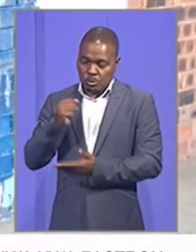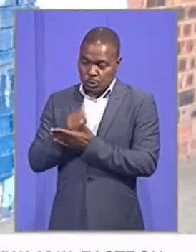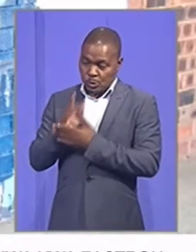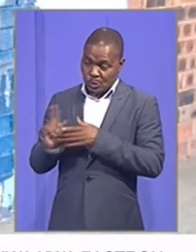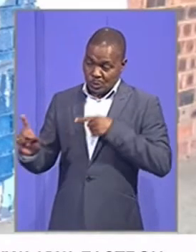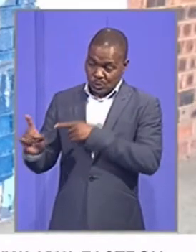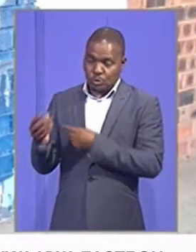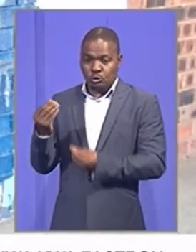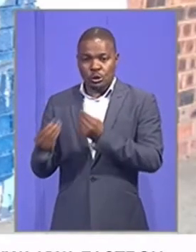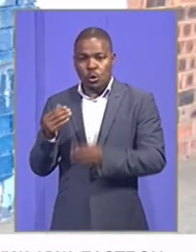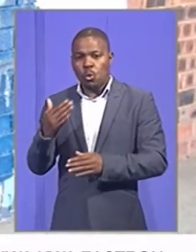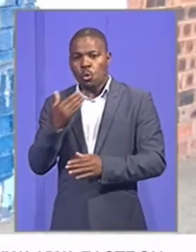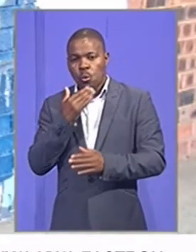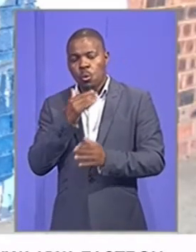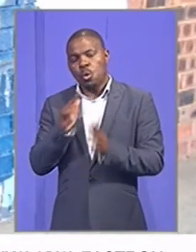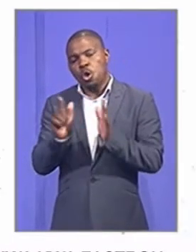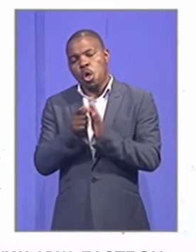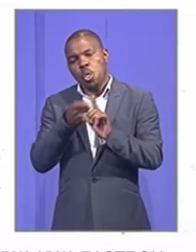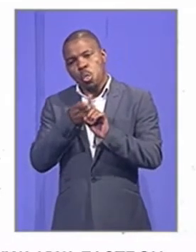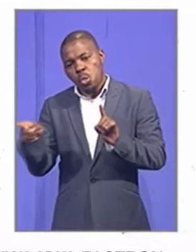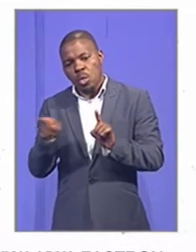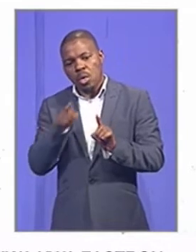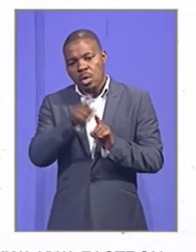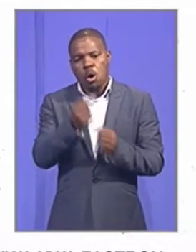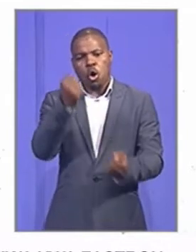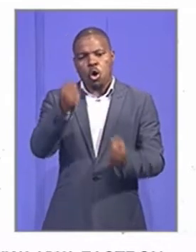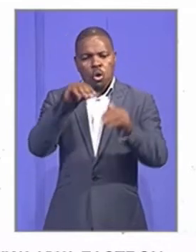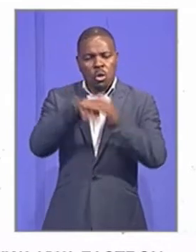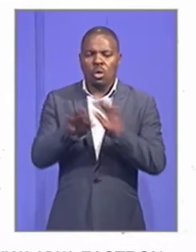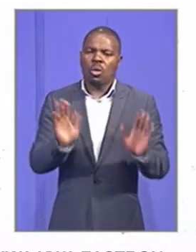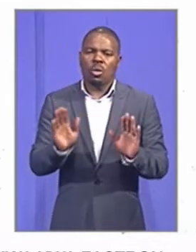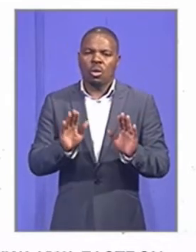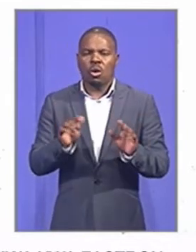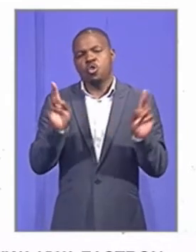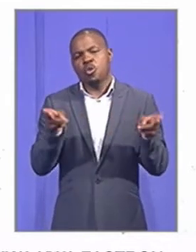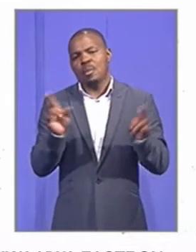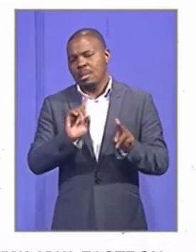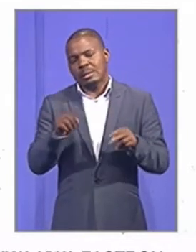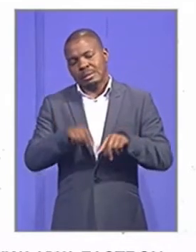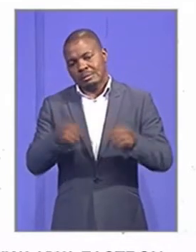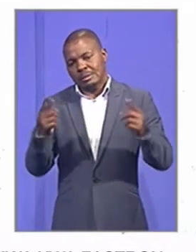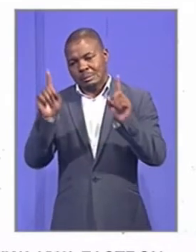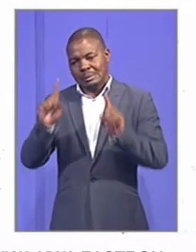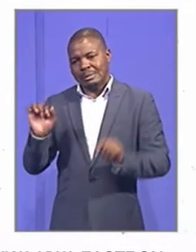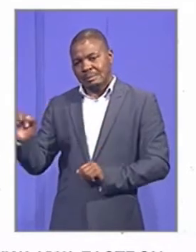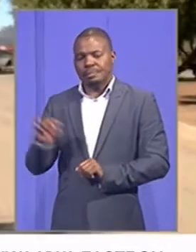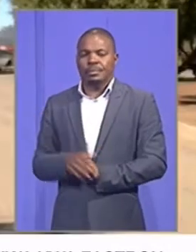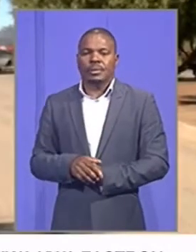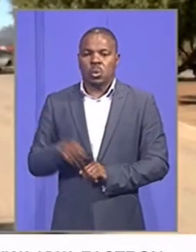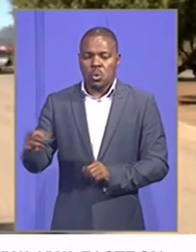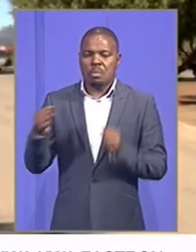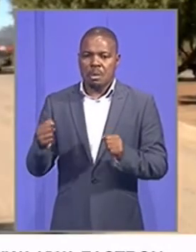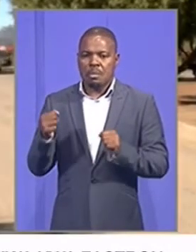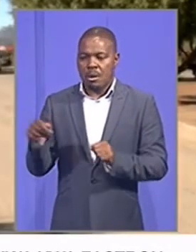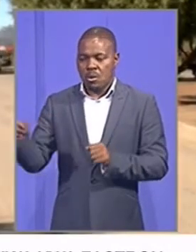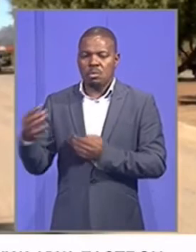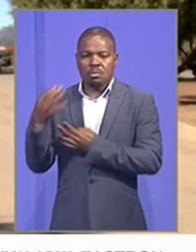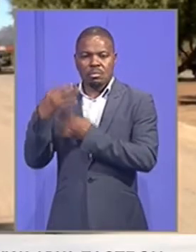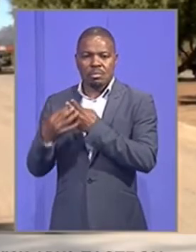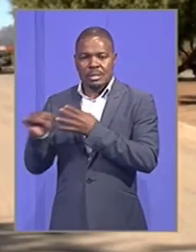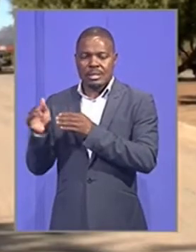hore bana ba tlolang molao ha ba tobane le molao makgotleng a dinyewe a tlwaelehileng. O ntse a le ditlamong sebakeng